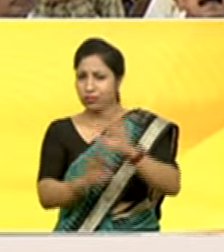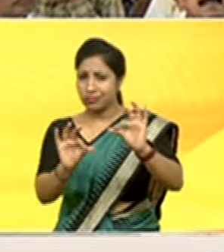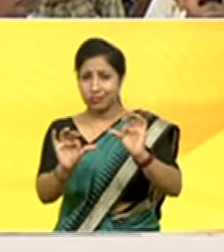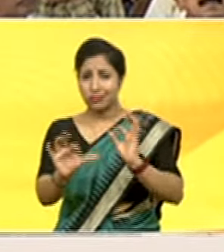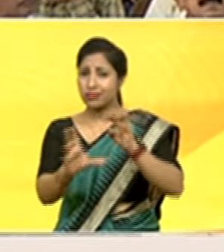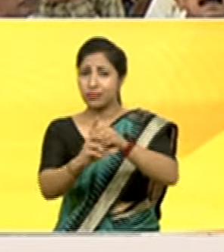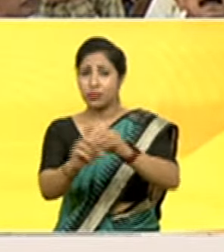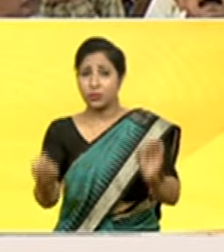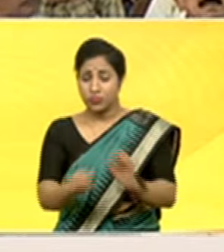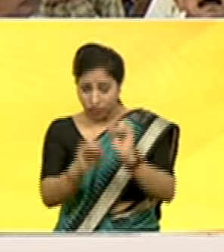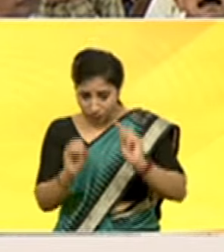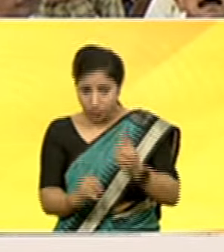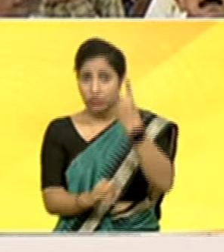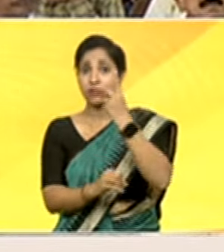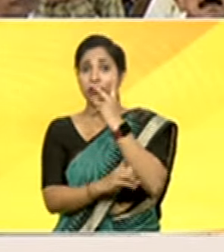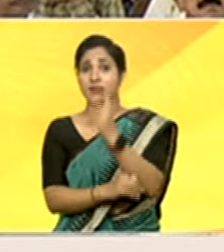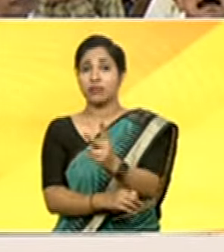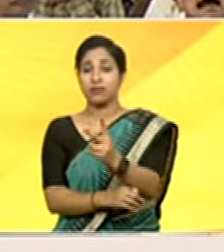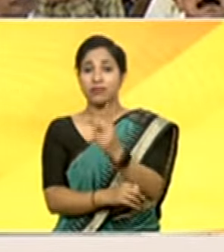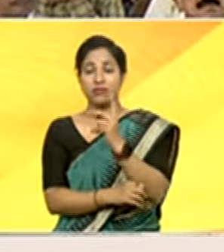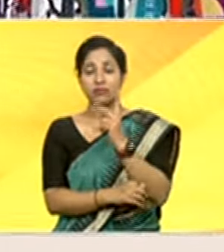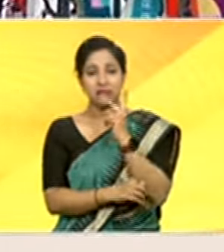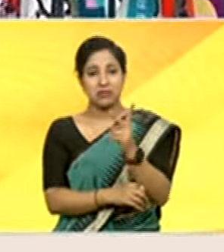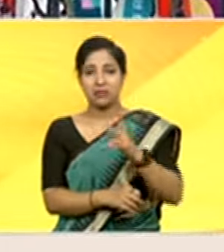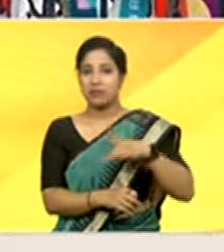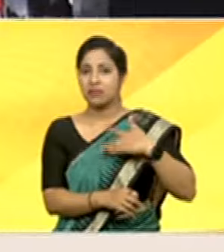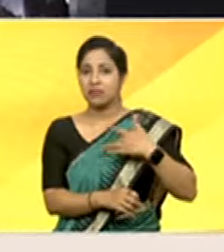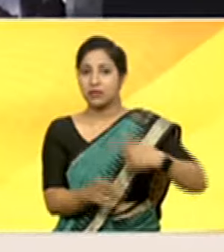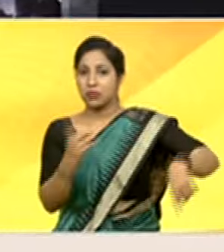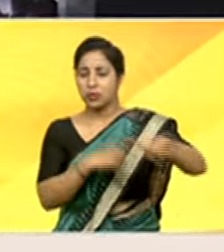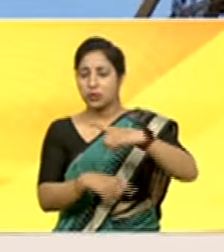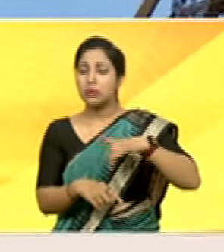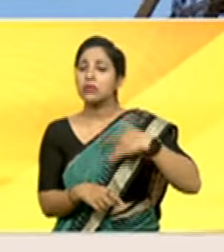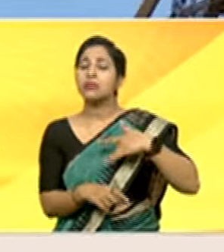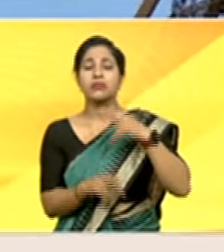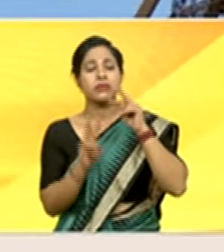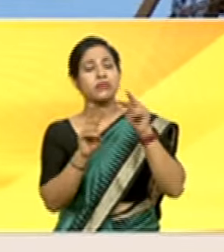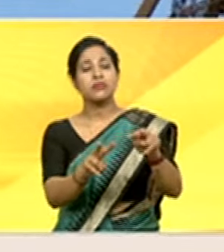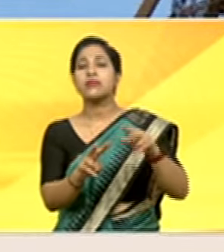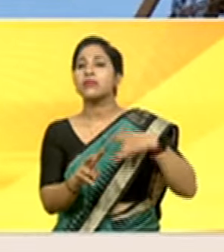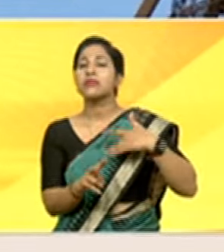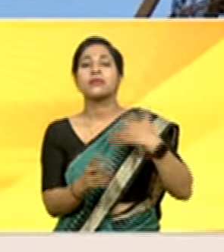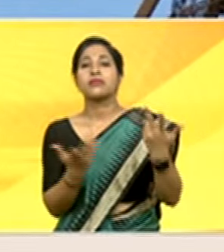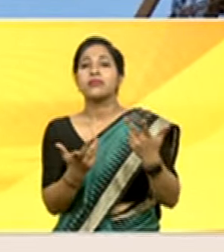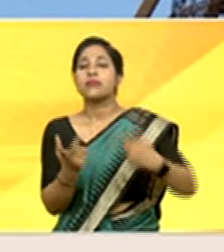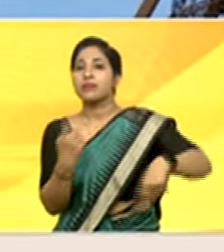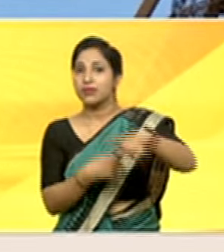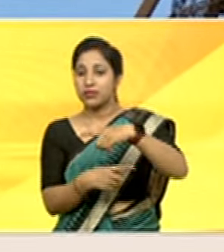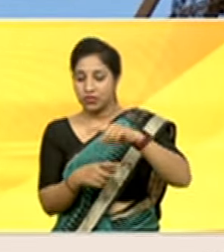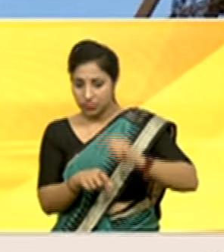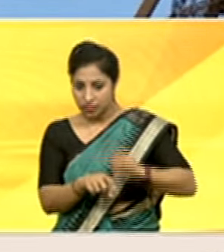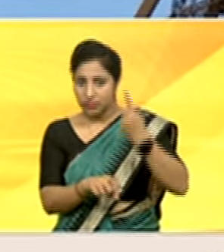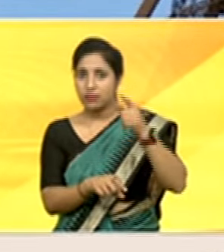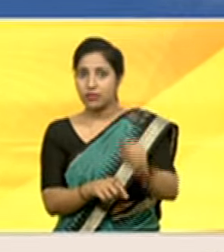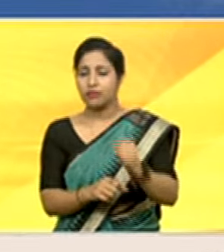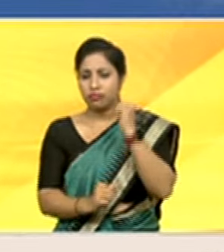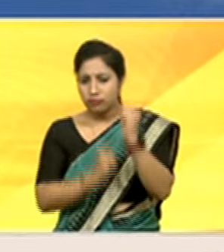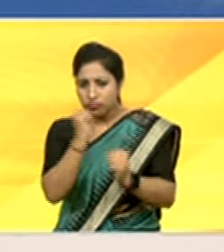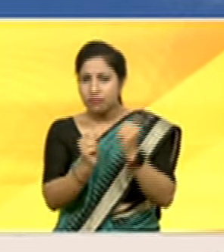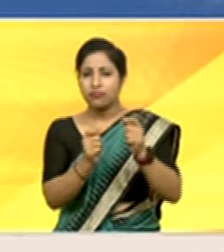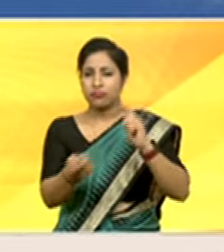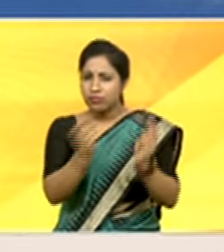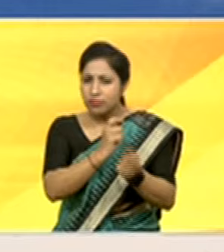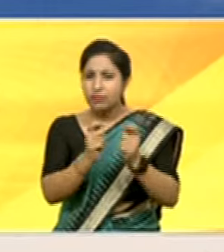शामिल नहीं रहे इससे आप यह अनुमान लगा सकते हैं कि इस बार हमें खेलों में